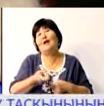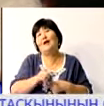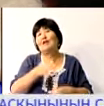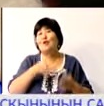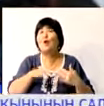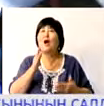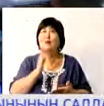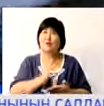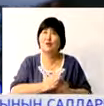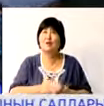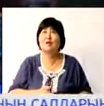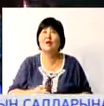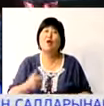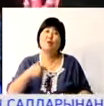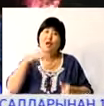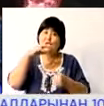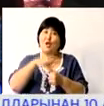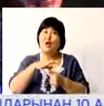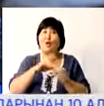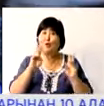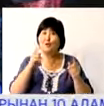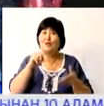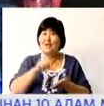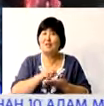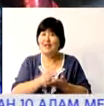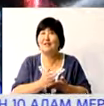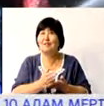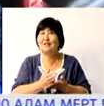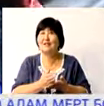қуанып тұрмын. Біз саңғырақ уақ би билейм.